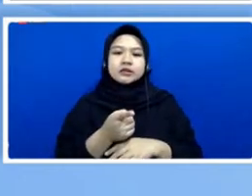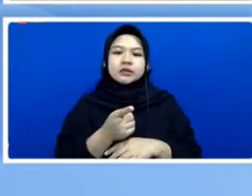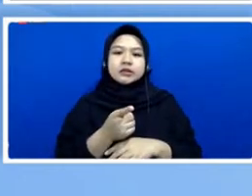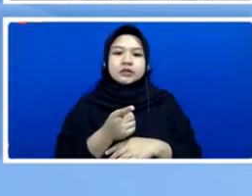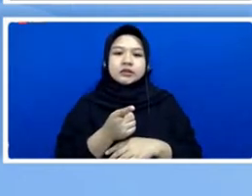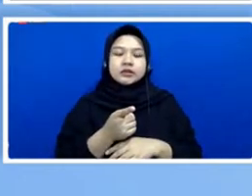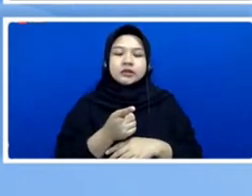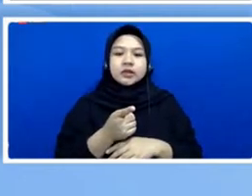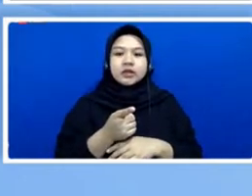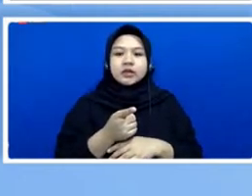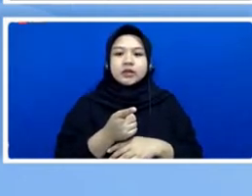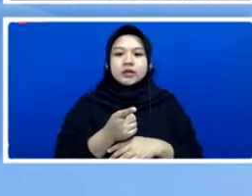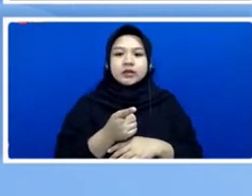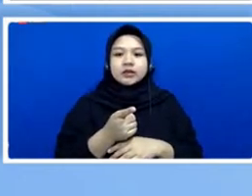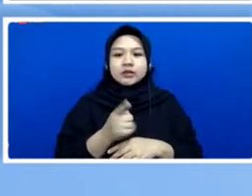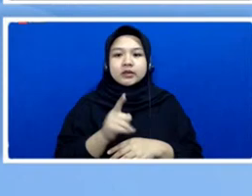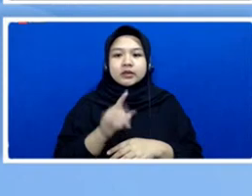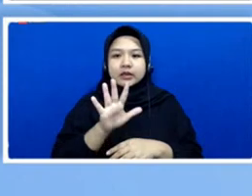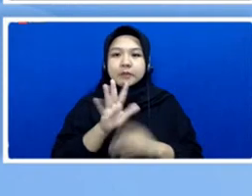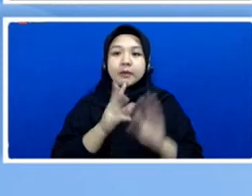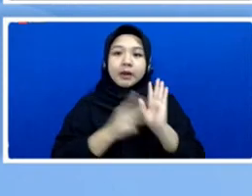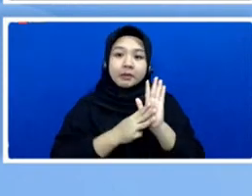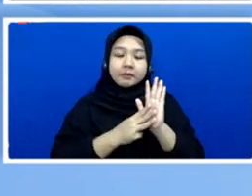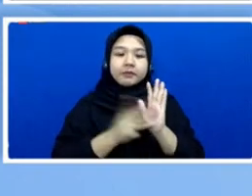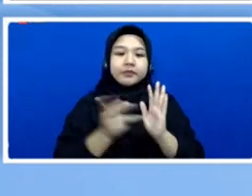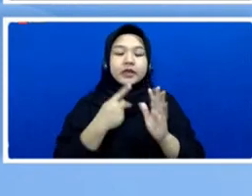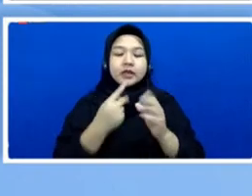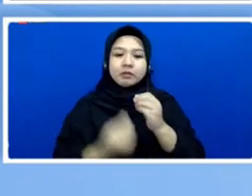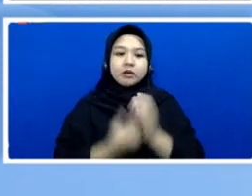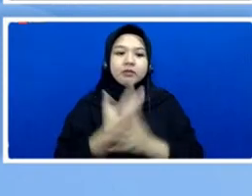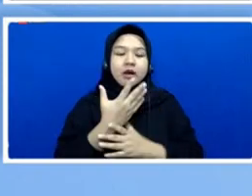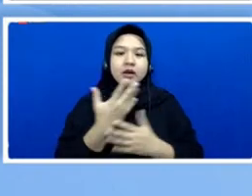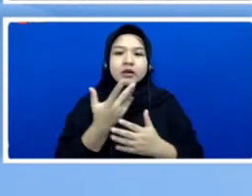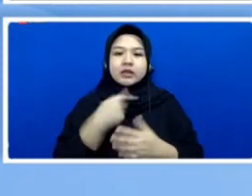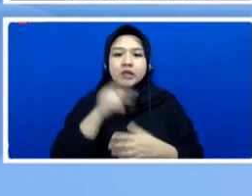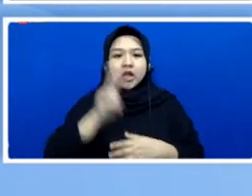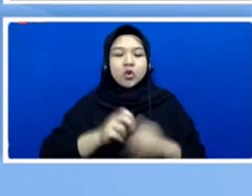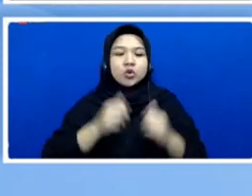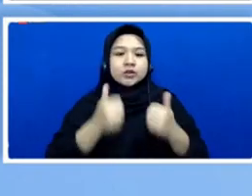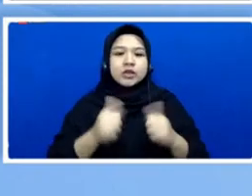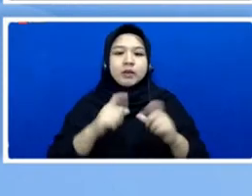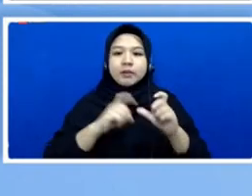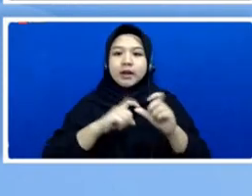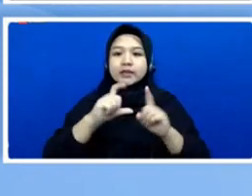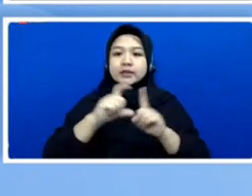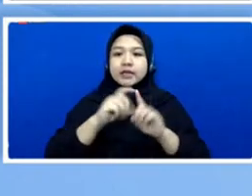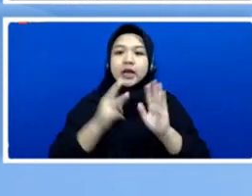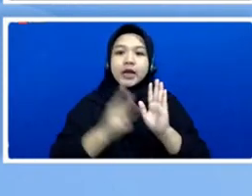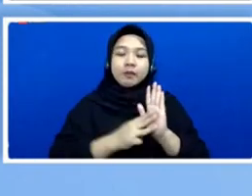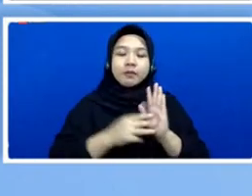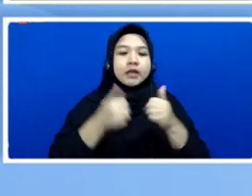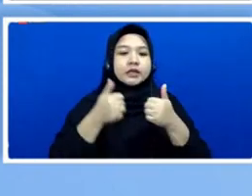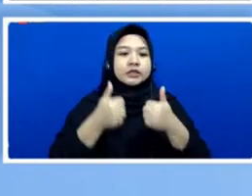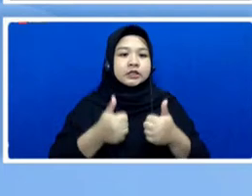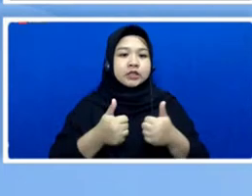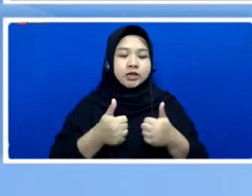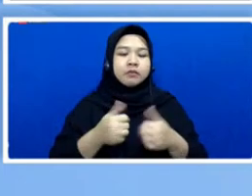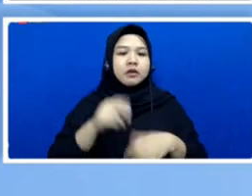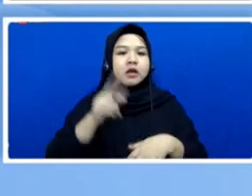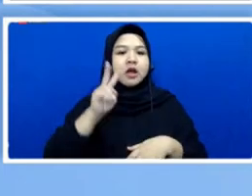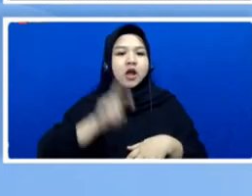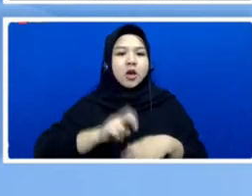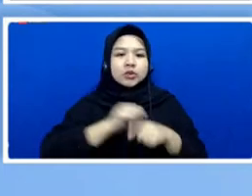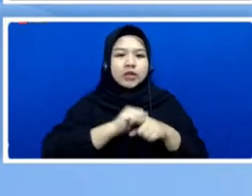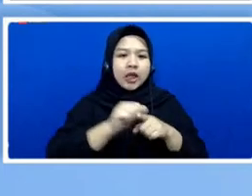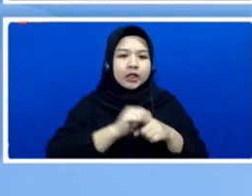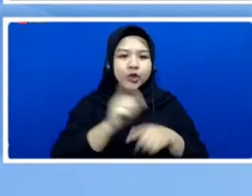ada kemudian 5M, kita mengembangkan pertama kita harus menyiapkan SDM yang siap. Harus di-training dulu